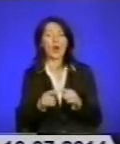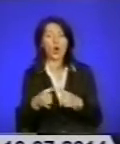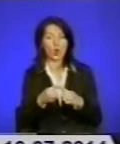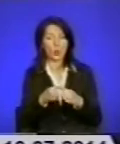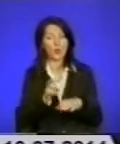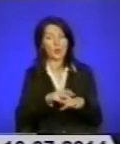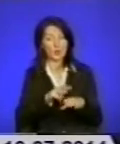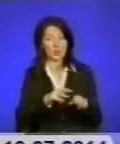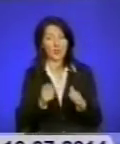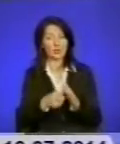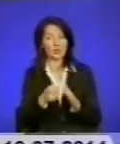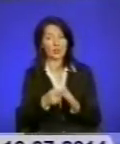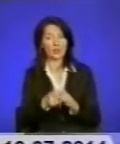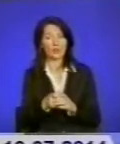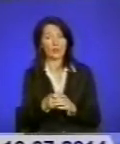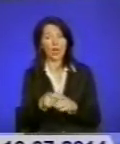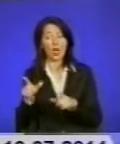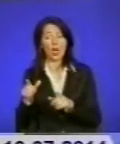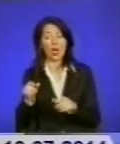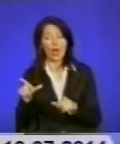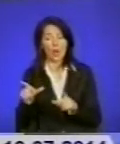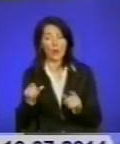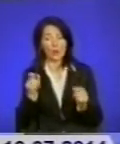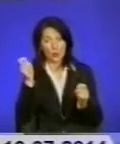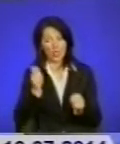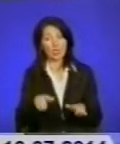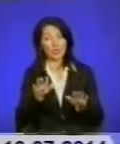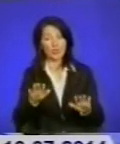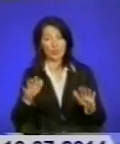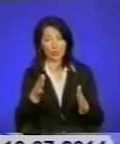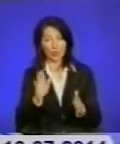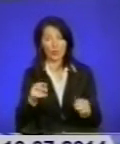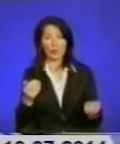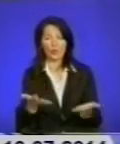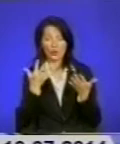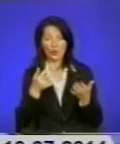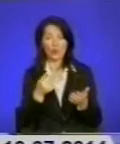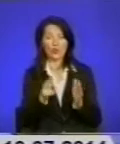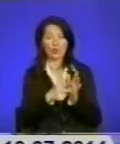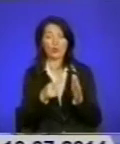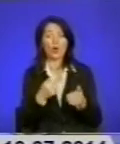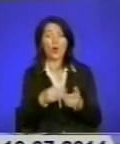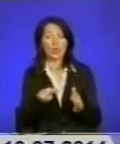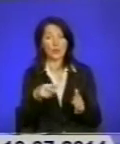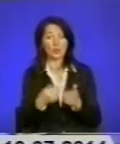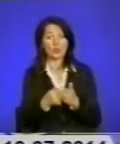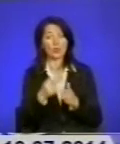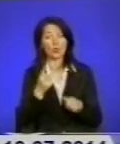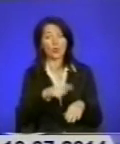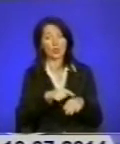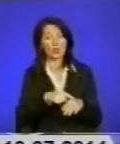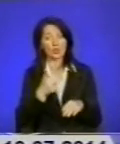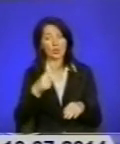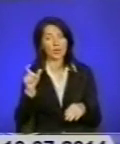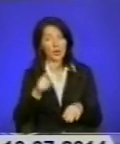управління внутрішніх справ. Виїздом на місце події було встановлено, що 8 липня близько 2 години 30 хвилин невстановлений